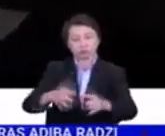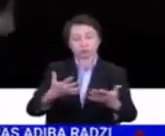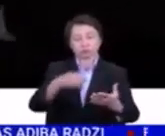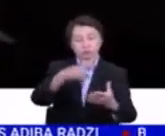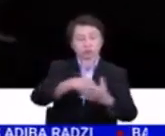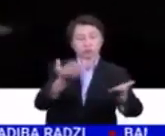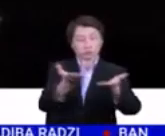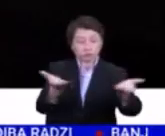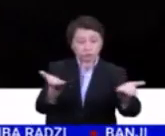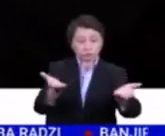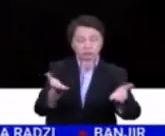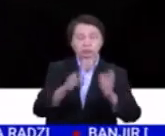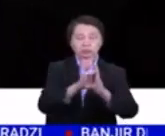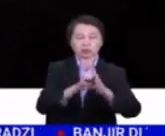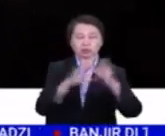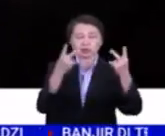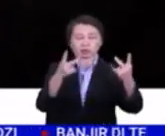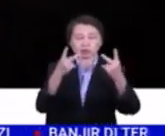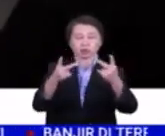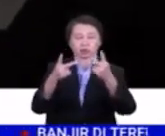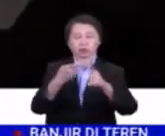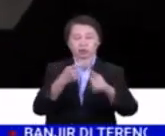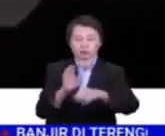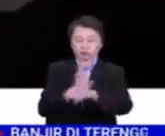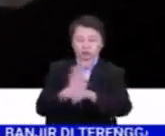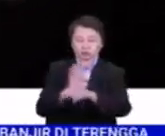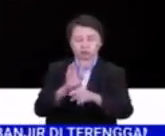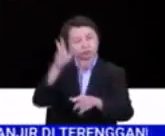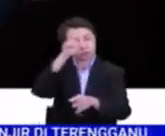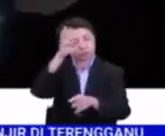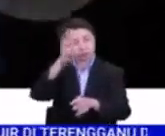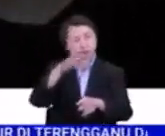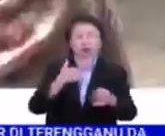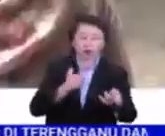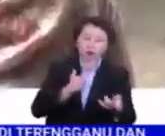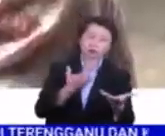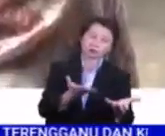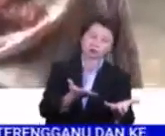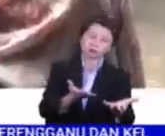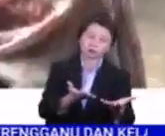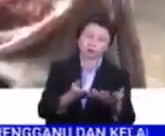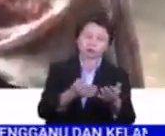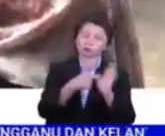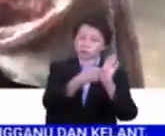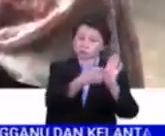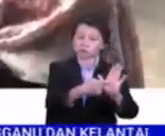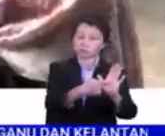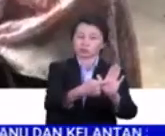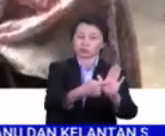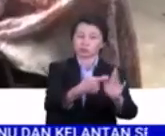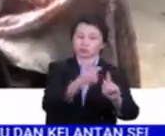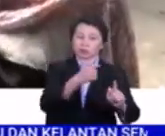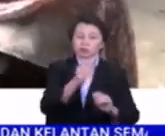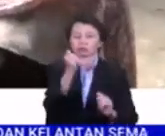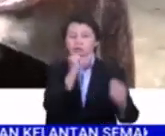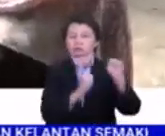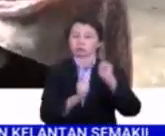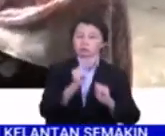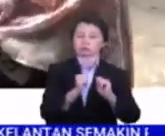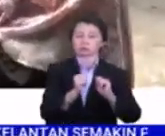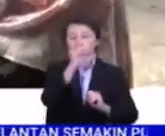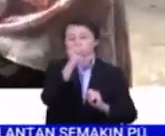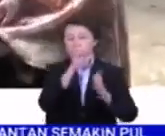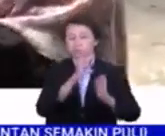acara Riuh ini seperti kedai-kedai dari usahawan kreatif, kita adakan persembahan dari artis-artis